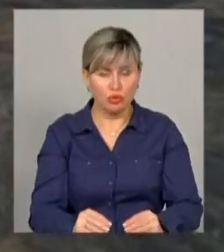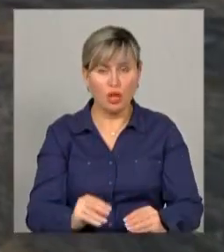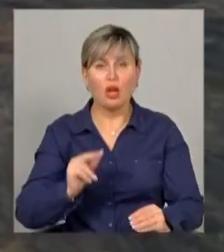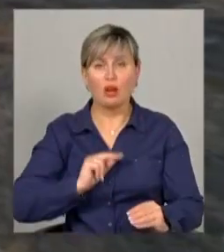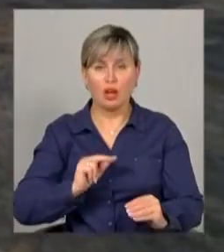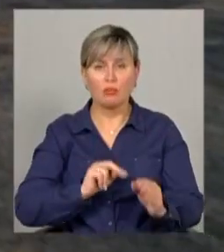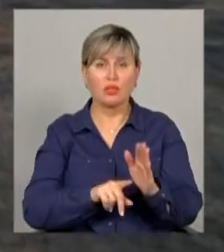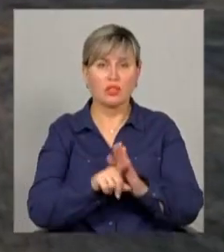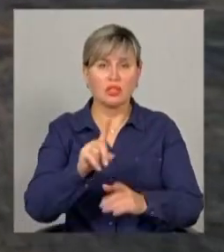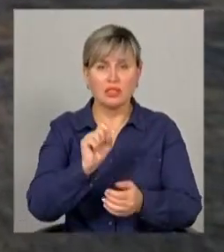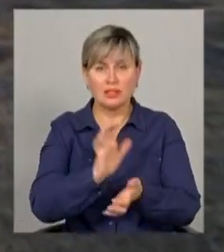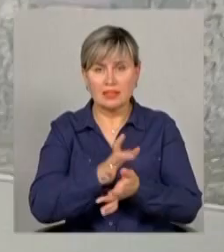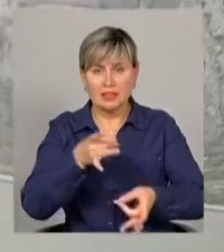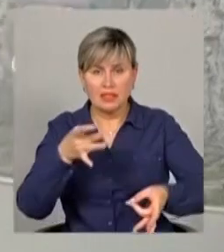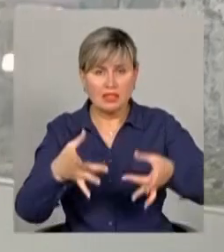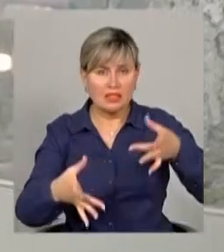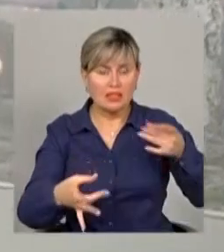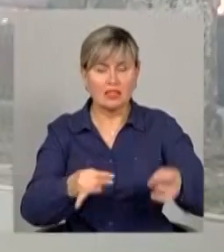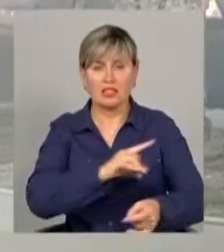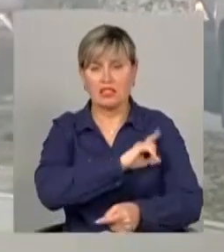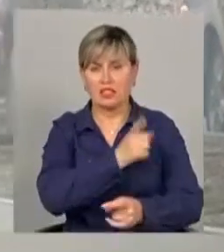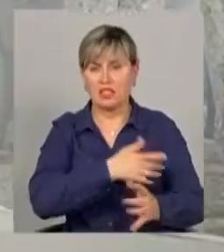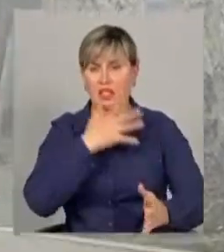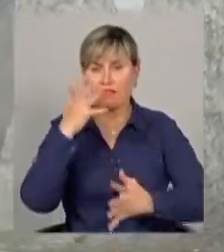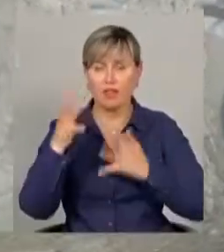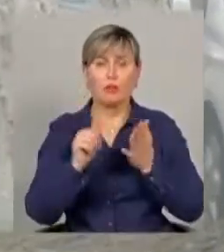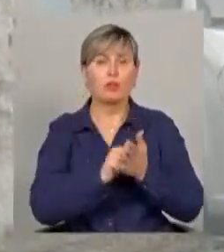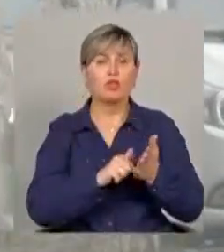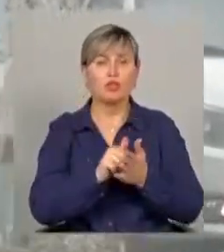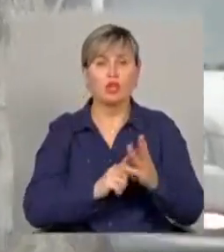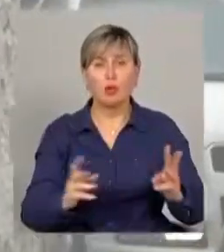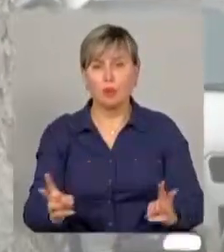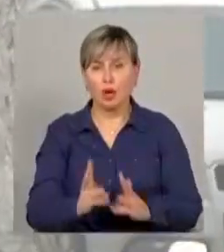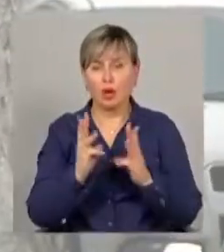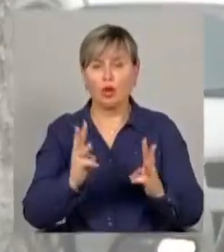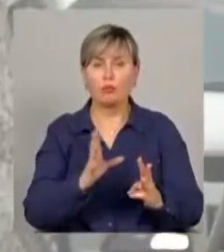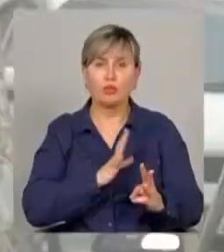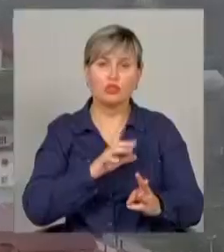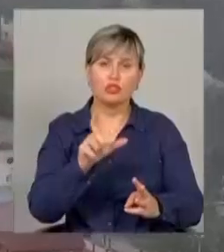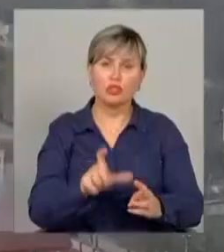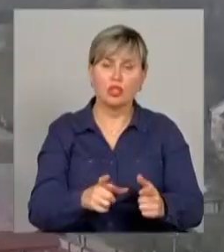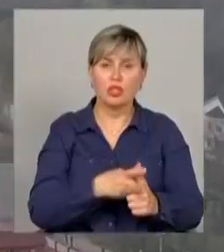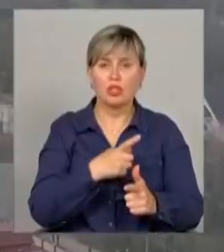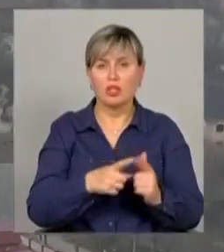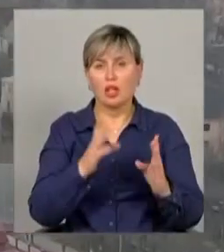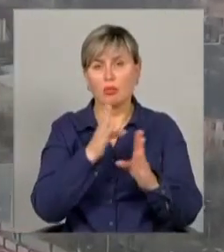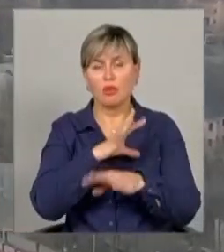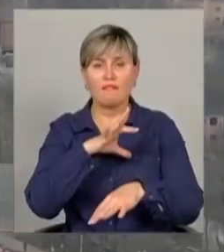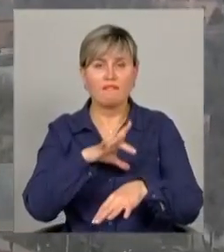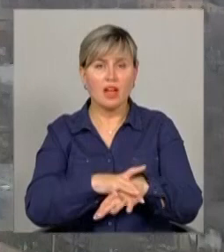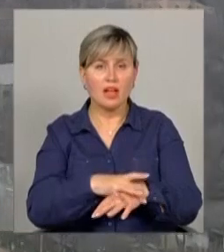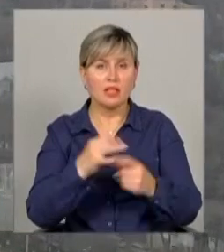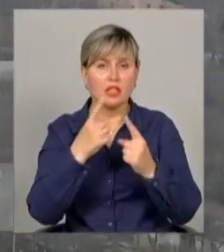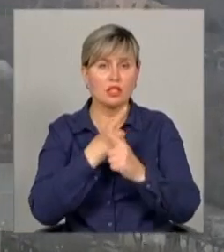замедлились из-за глинистой земли и сильного ветра. Причиной пожара, по мнению специалистов, мог стать человеческий или природный фактор. При этом